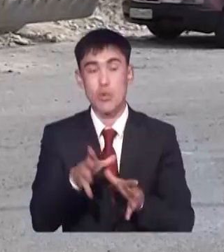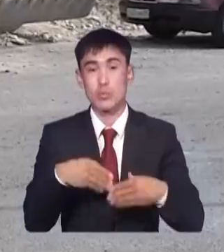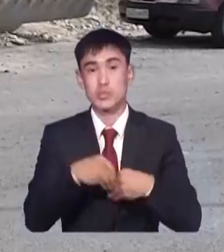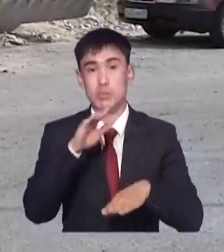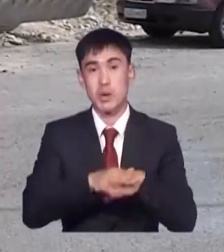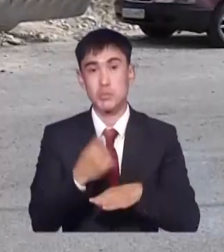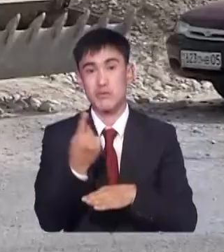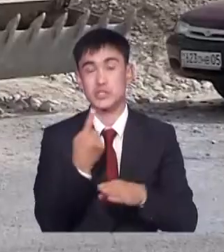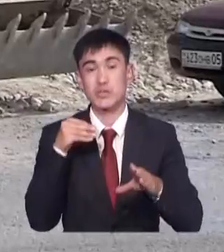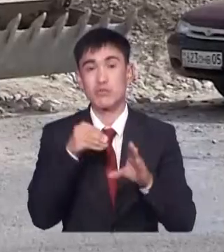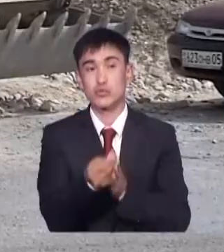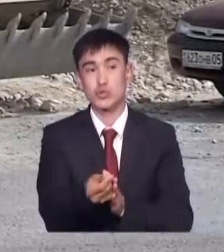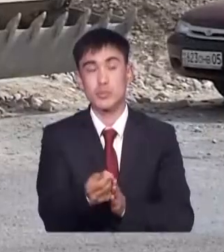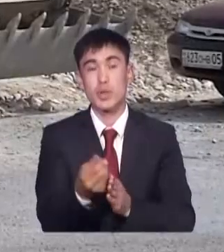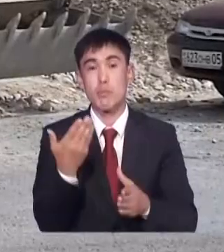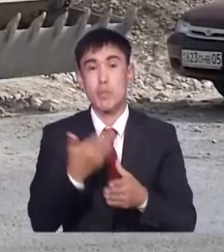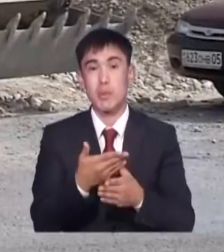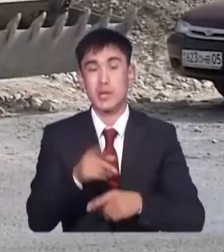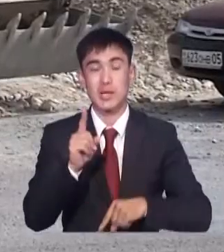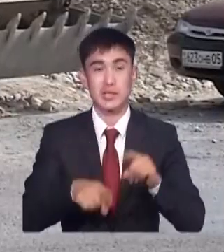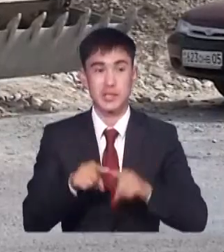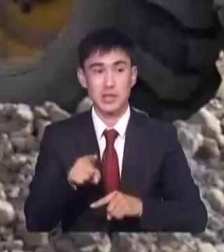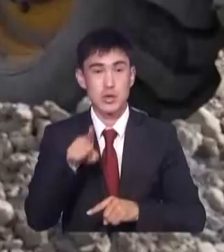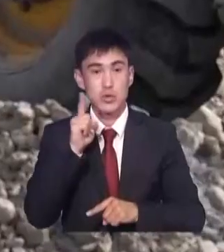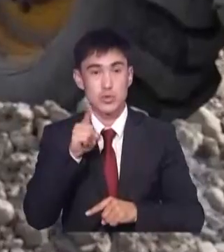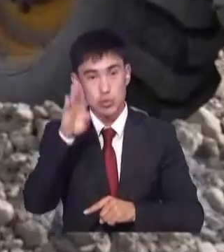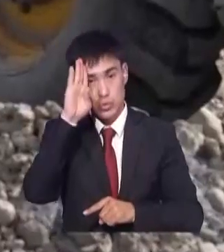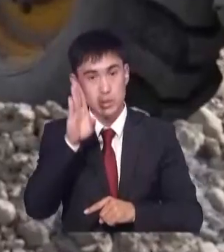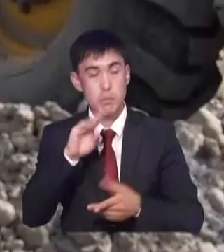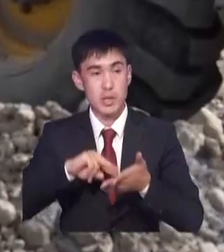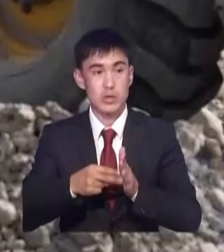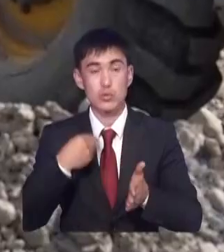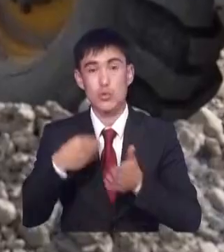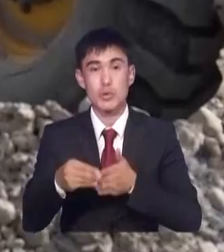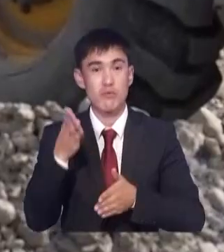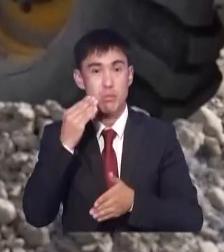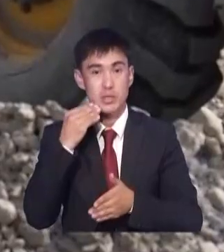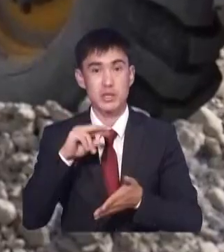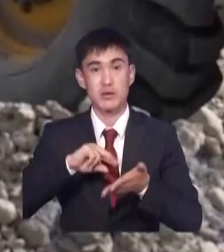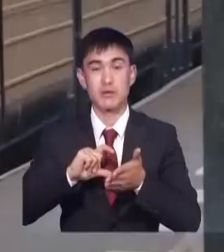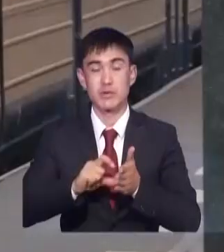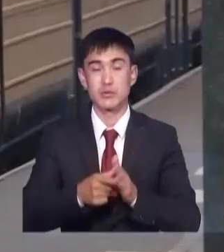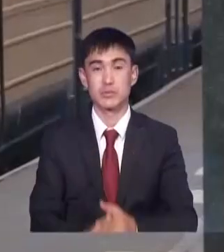Отпасбанке и первоначальным взносом ему помогли родители. Юноша планирует купить квартиру в Алматы.